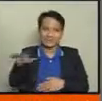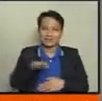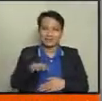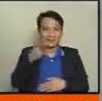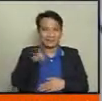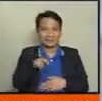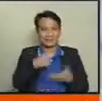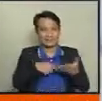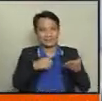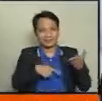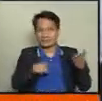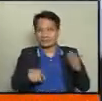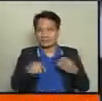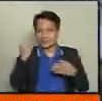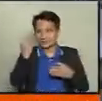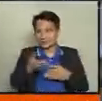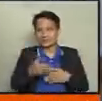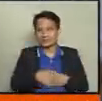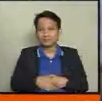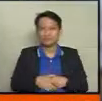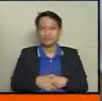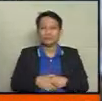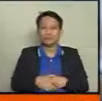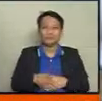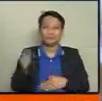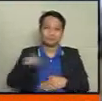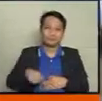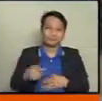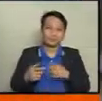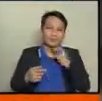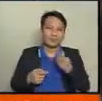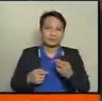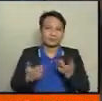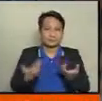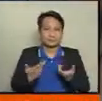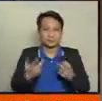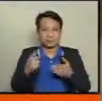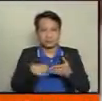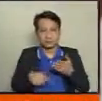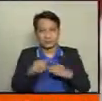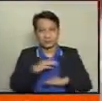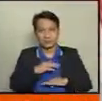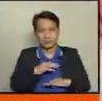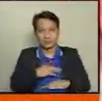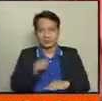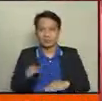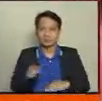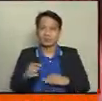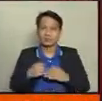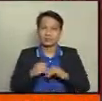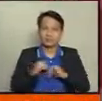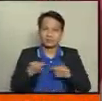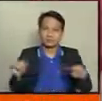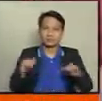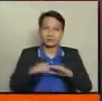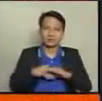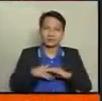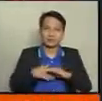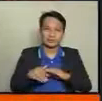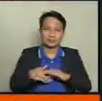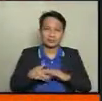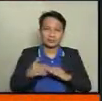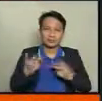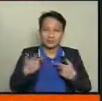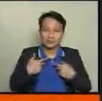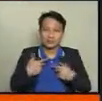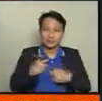tiningnan yung ininspeksyon yung mga bus dito para tingnan kung meron bang sapat na spasyo para sa mga pasahero, meron